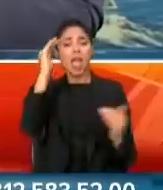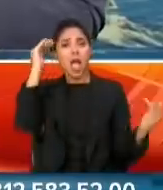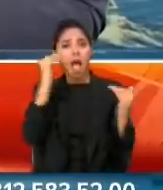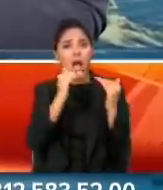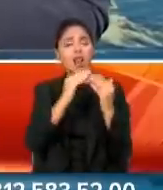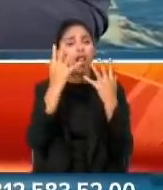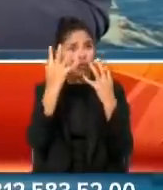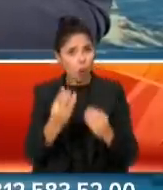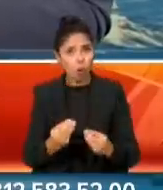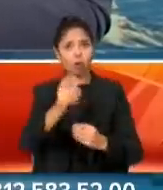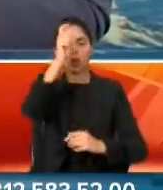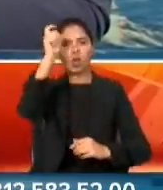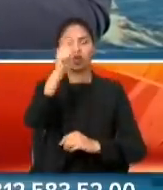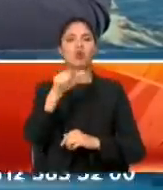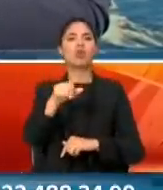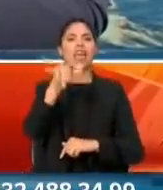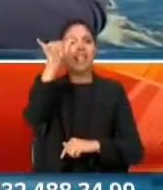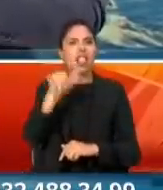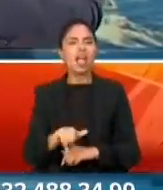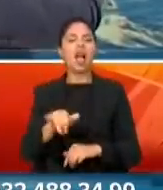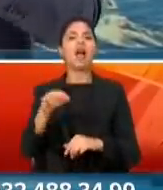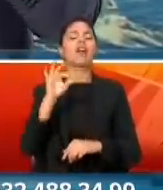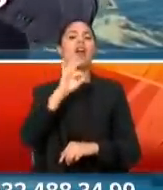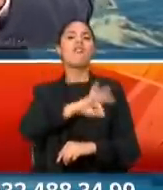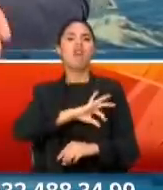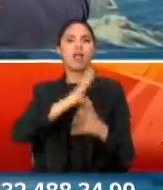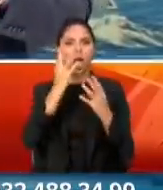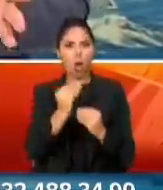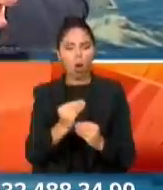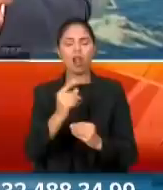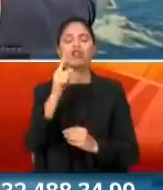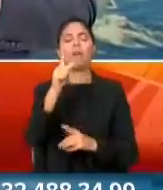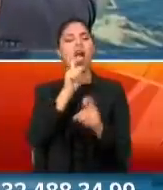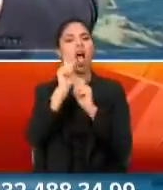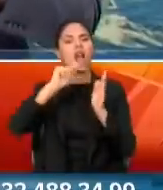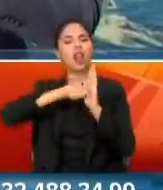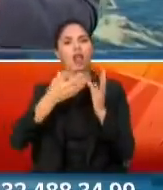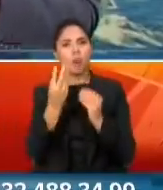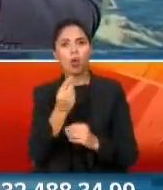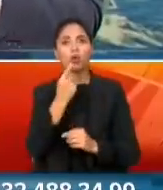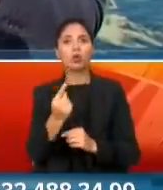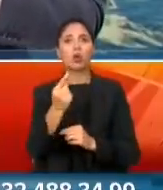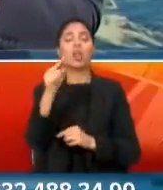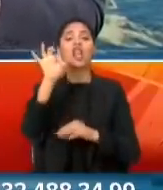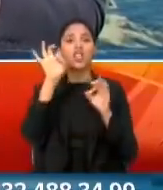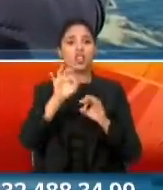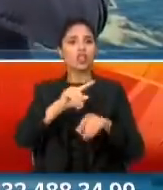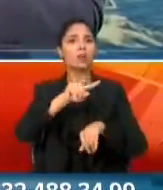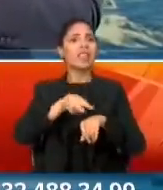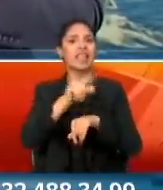uzlaşmaya varılabilirse bu Türkiye'nin hak ve menfaatlerinin korunacağı bir anlaşma olur diyorlar. Ama şimdi